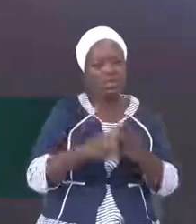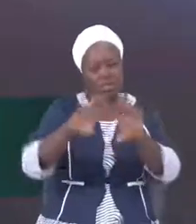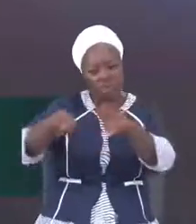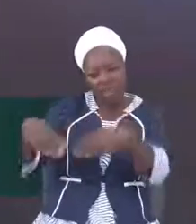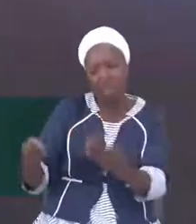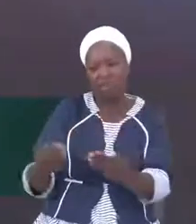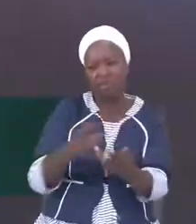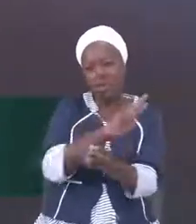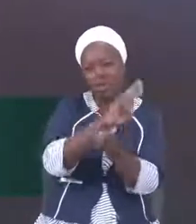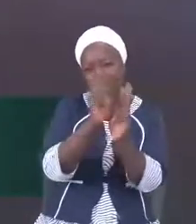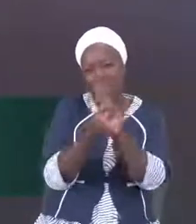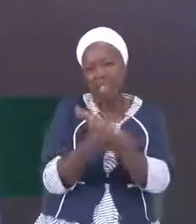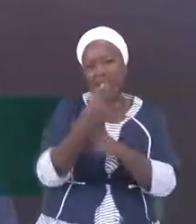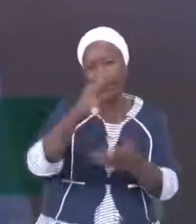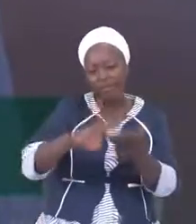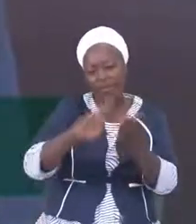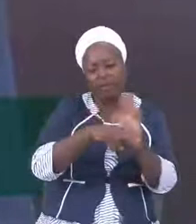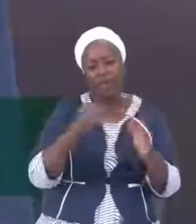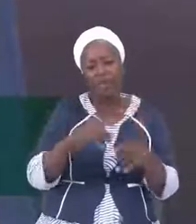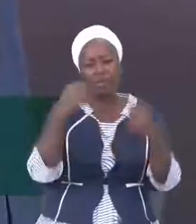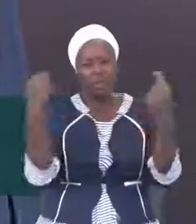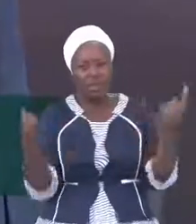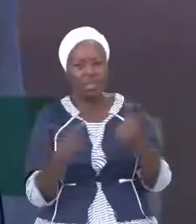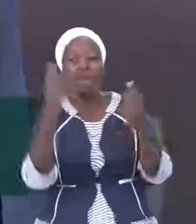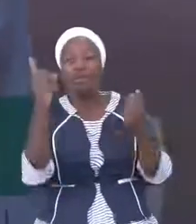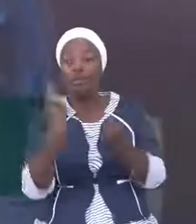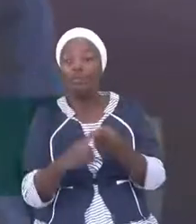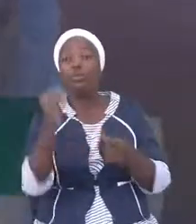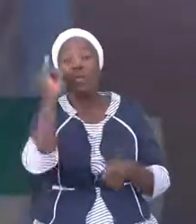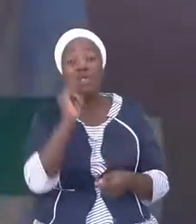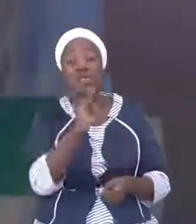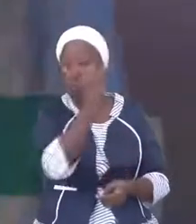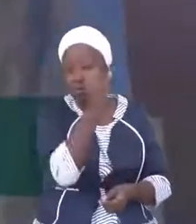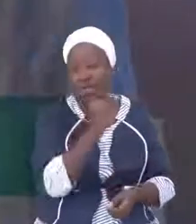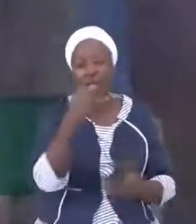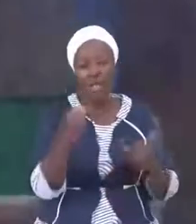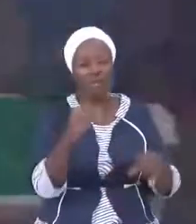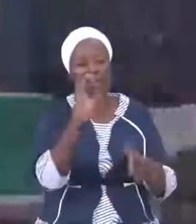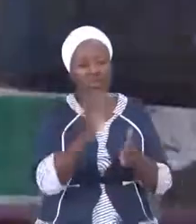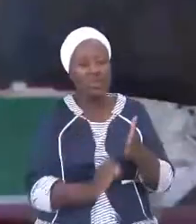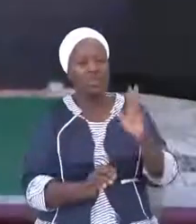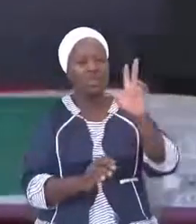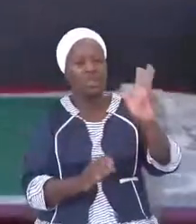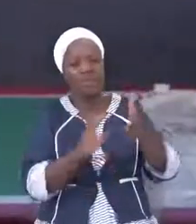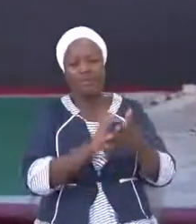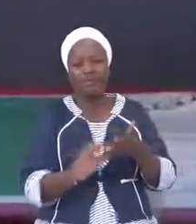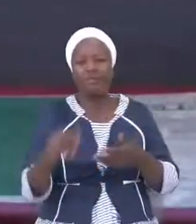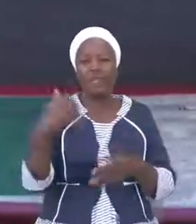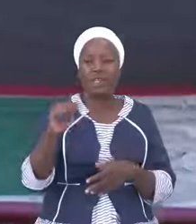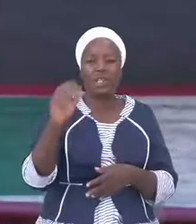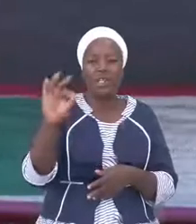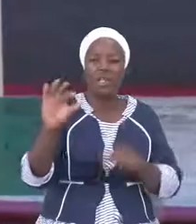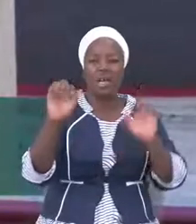L'objectif est de donner la repentance et le pardon des péchés à Israël. Chapitre